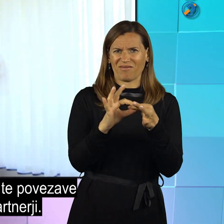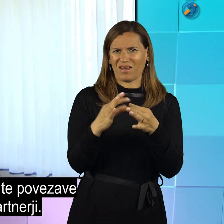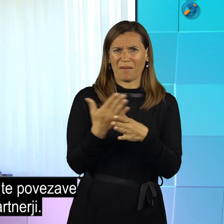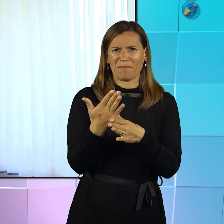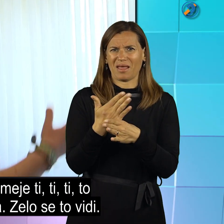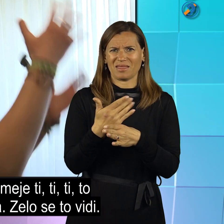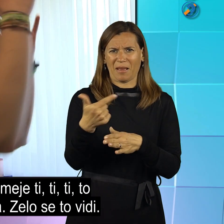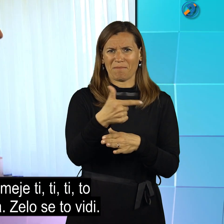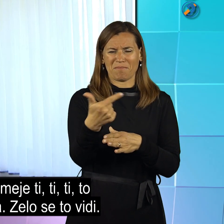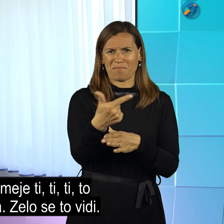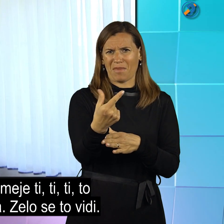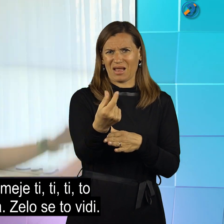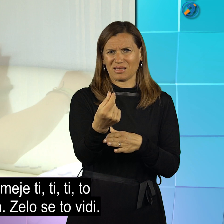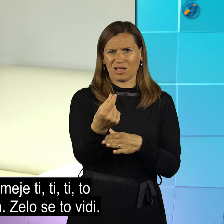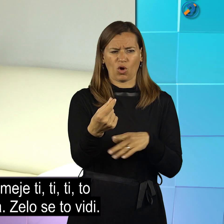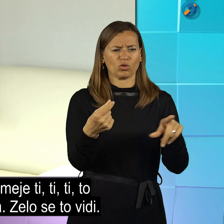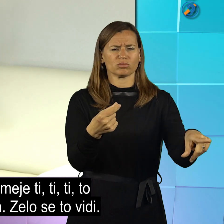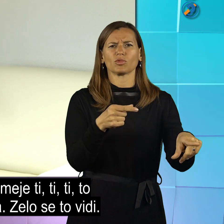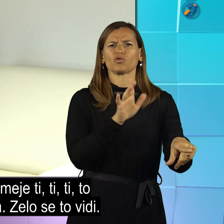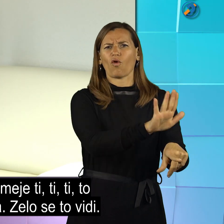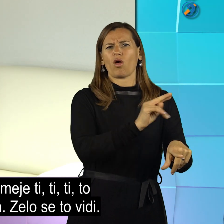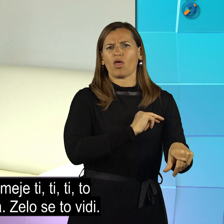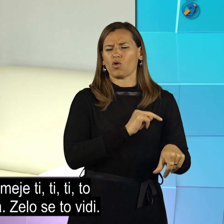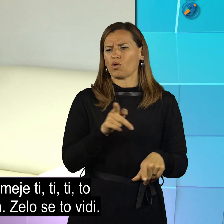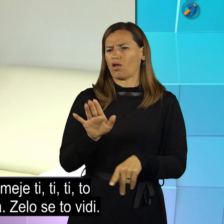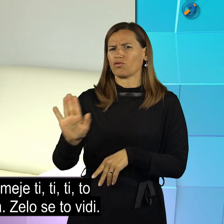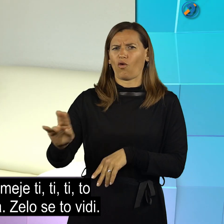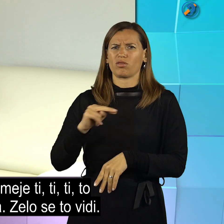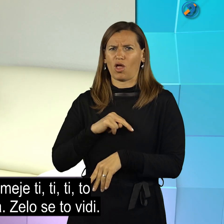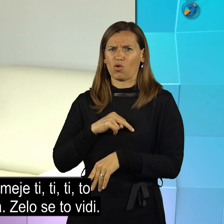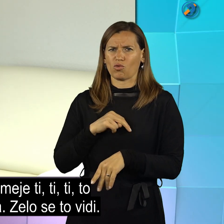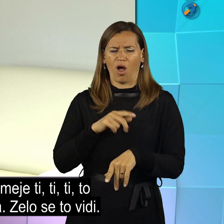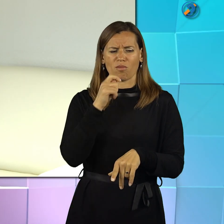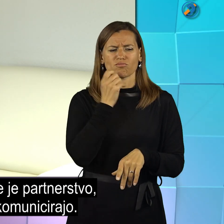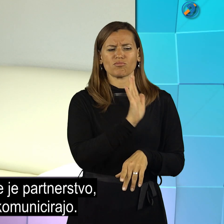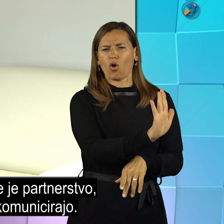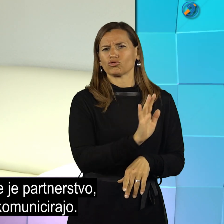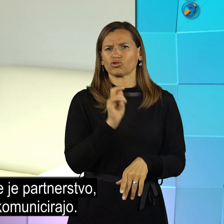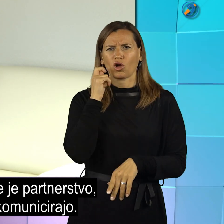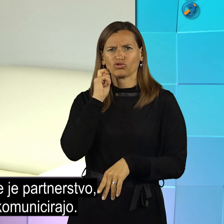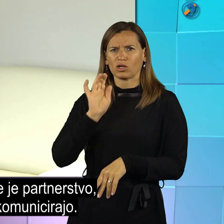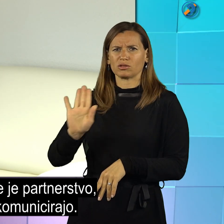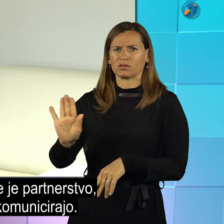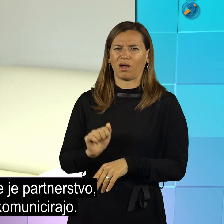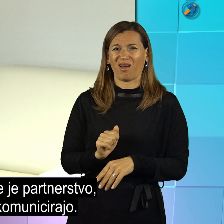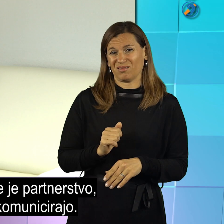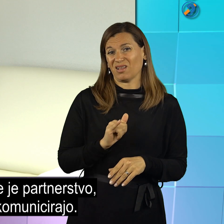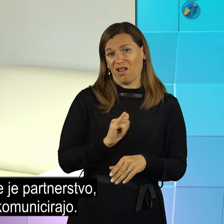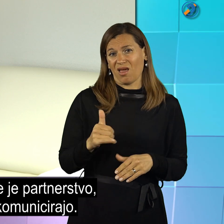partnerji, zelo so striktne meje, ti, moški to, ženska to, moški to, ženska to, zelo se to vidi. Tako da potem seveda z